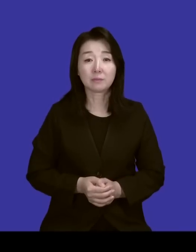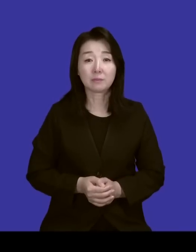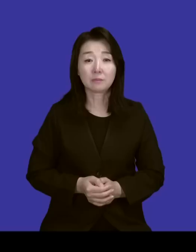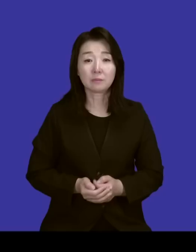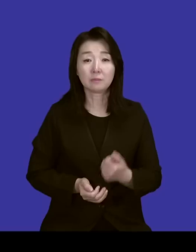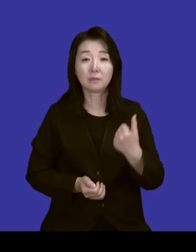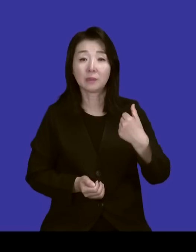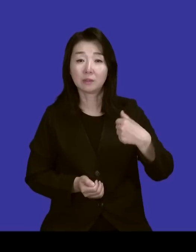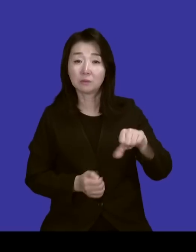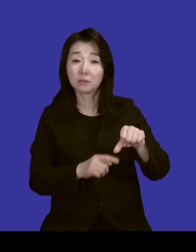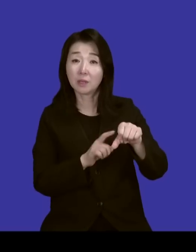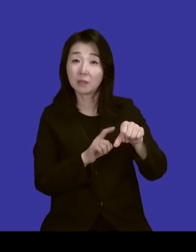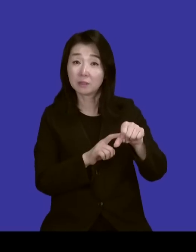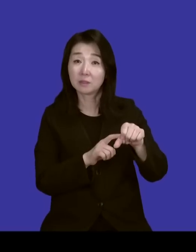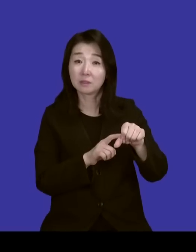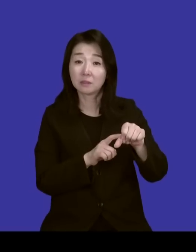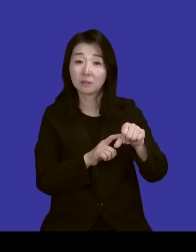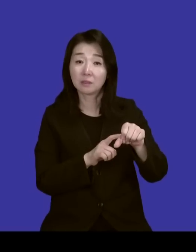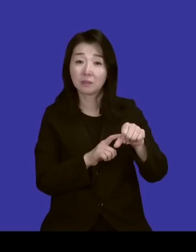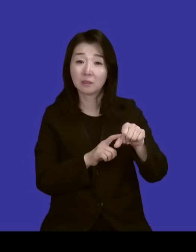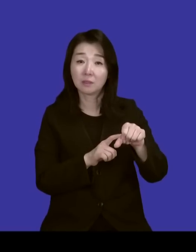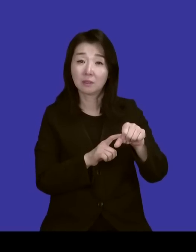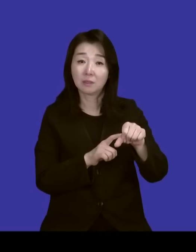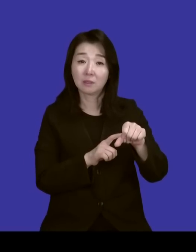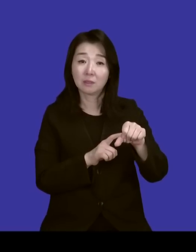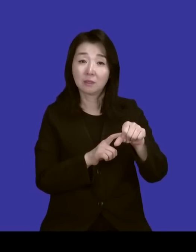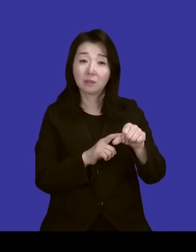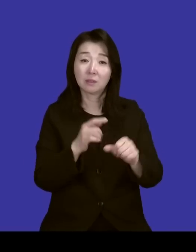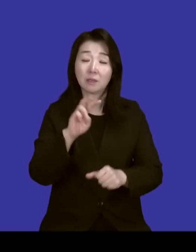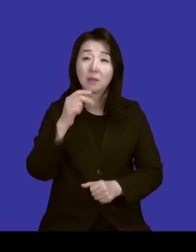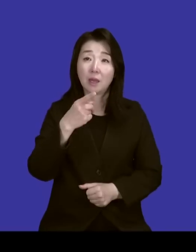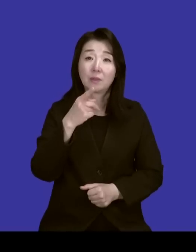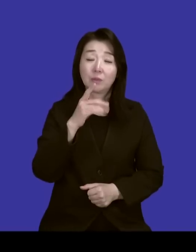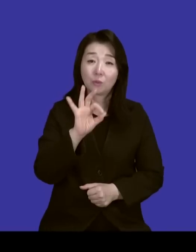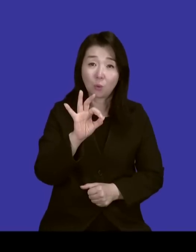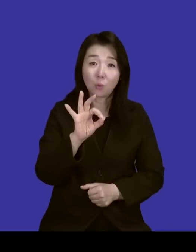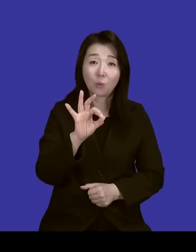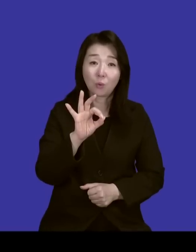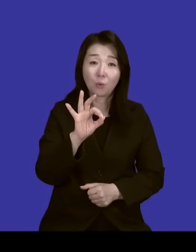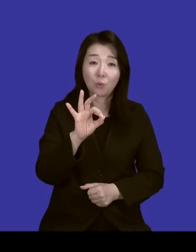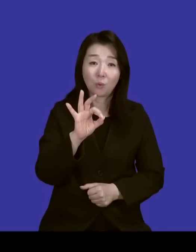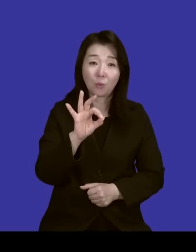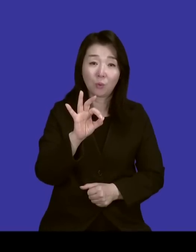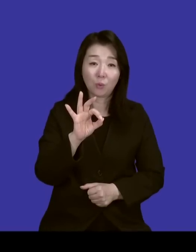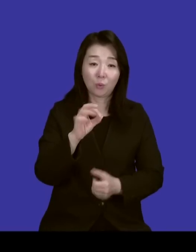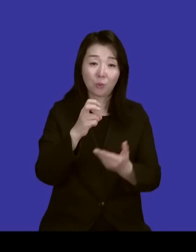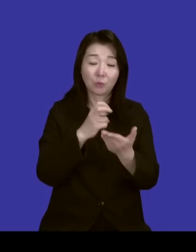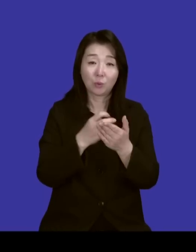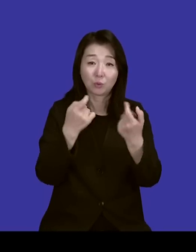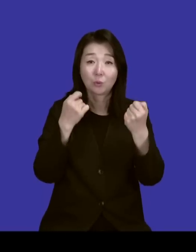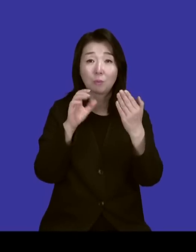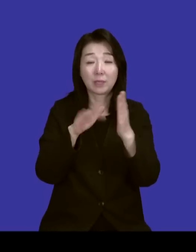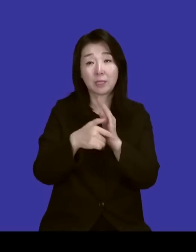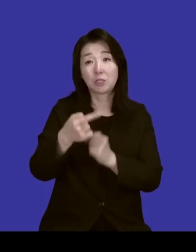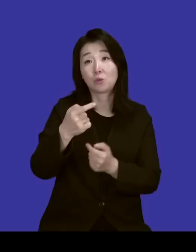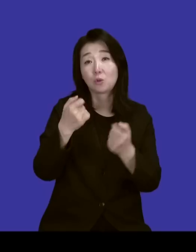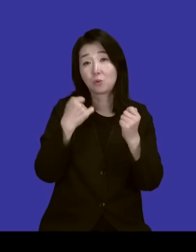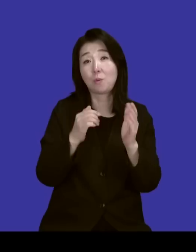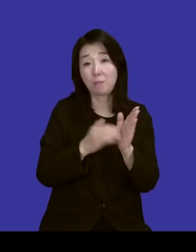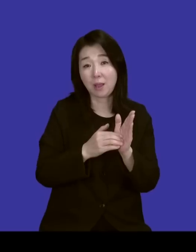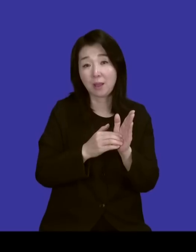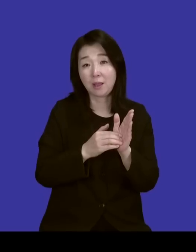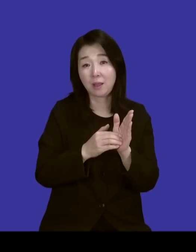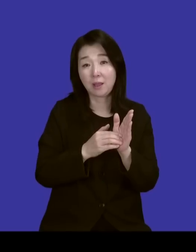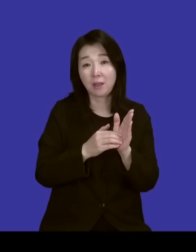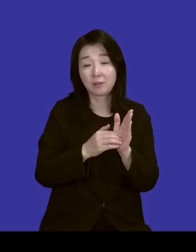들어갈 때는 형편없이 들어갔는데 예. 한동대학 로스쿨 졸업할 때는 1등으로 졸업을 했어요. 네, 네. 너무너무 기뻐했는데 내 마음속에